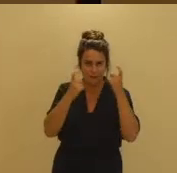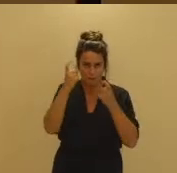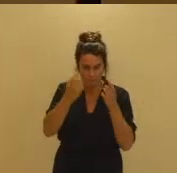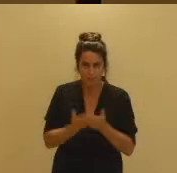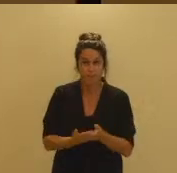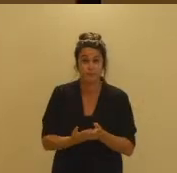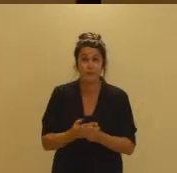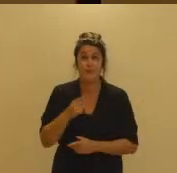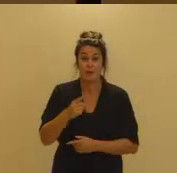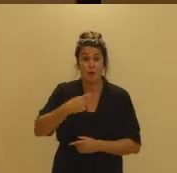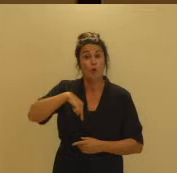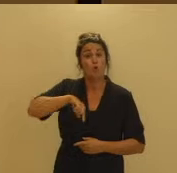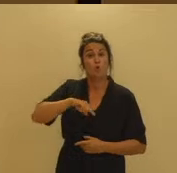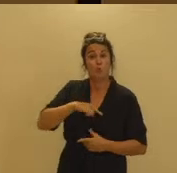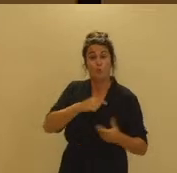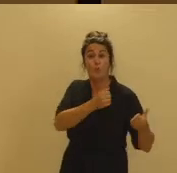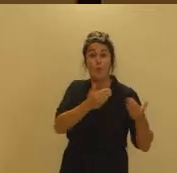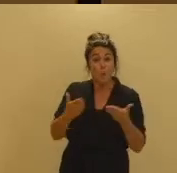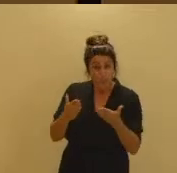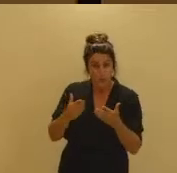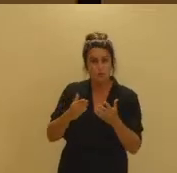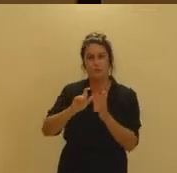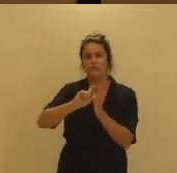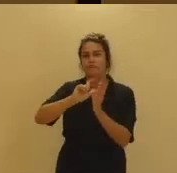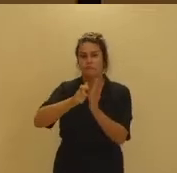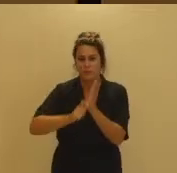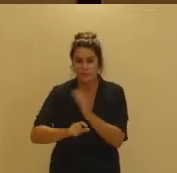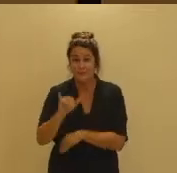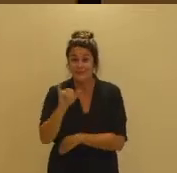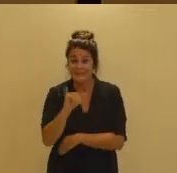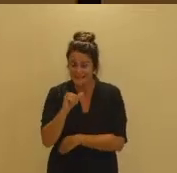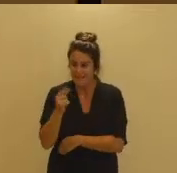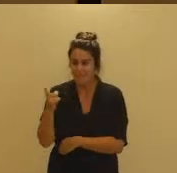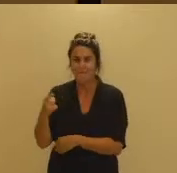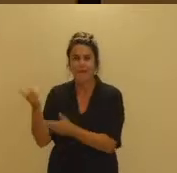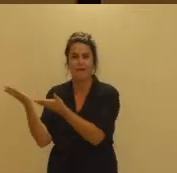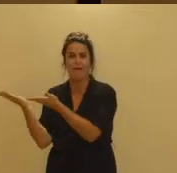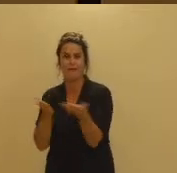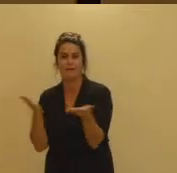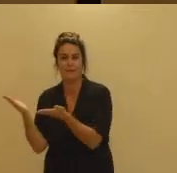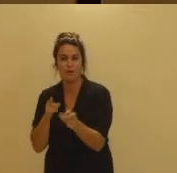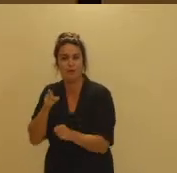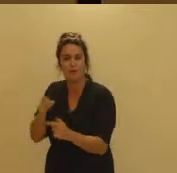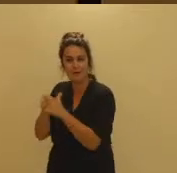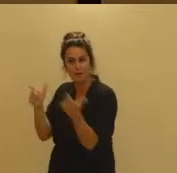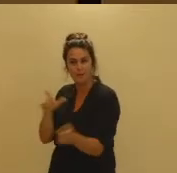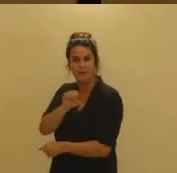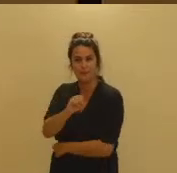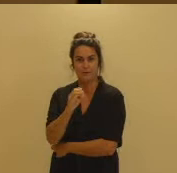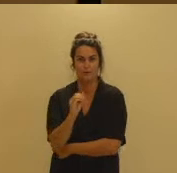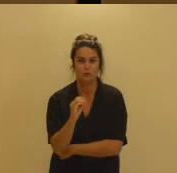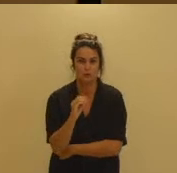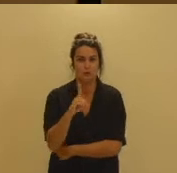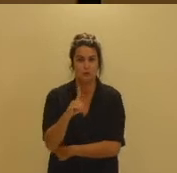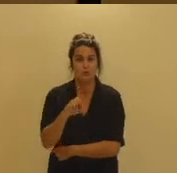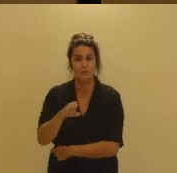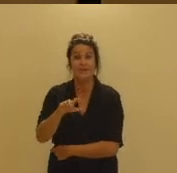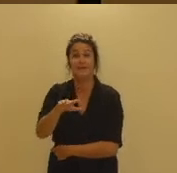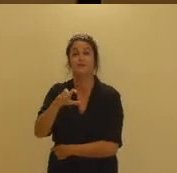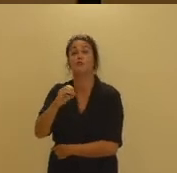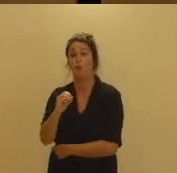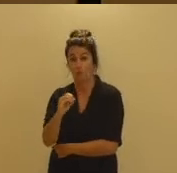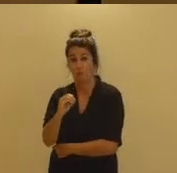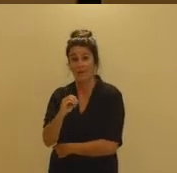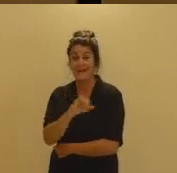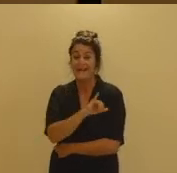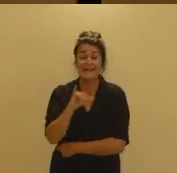La prestation de restauration est assurée par la société Sodexo. Ce sont principalement des employés communaux